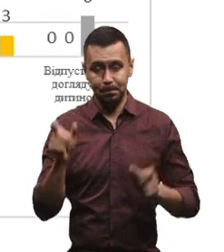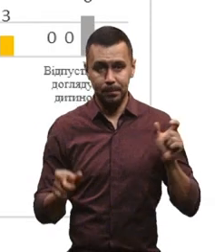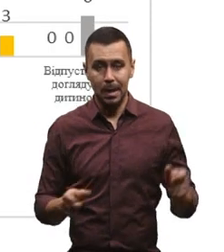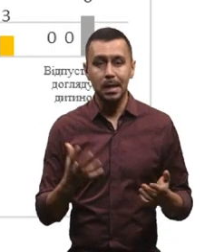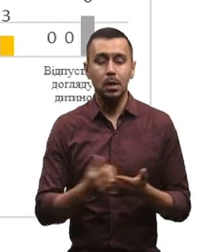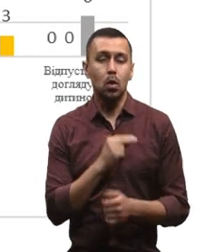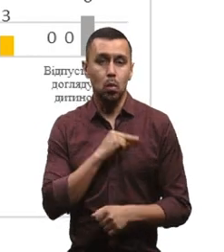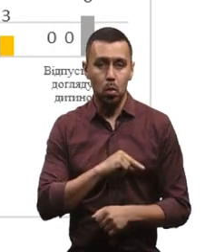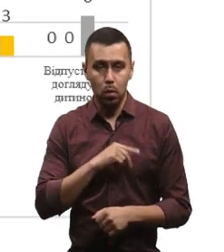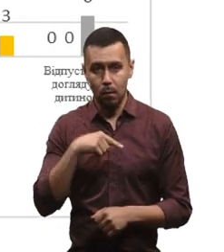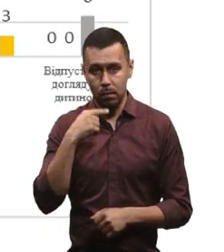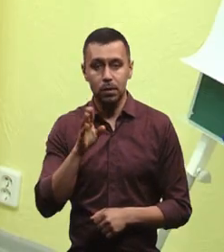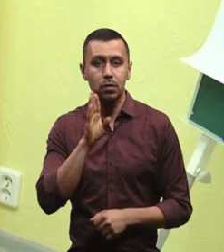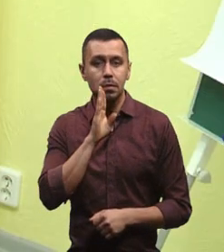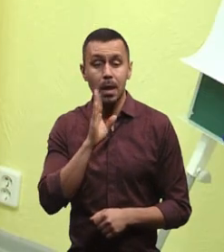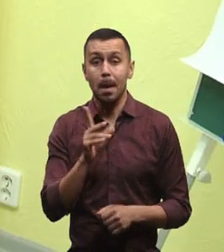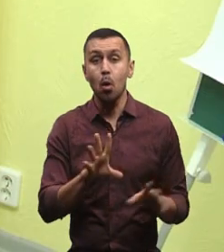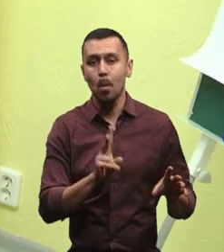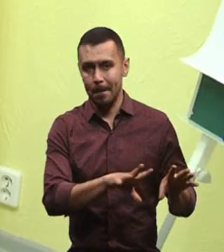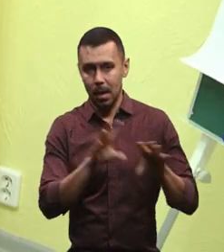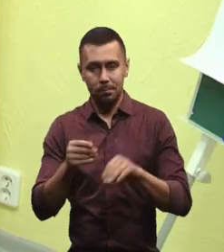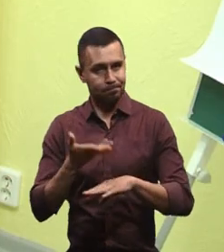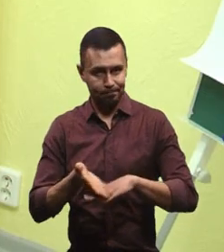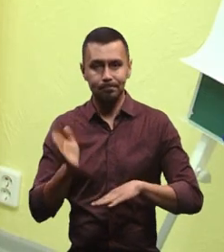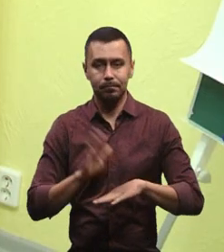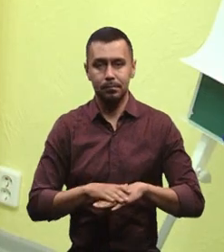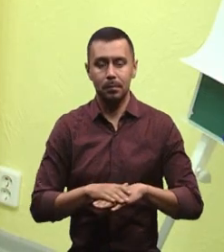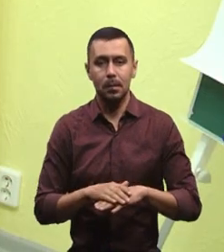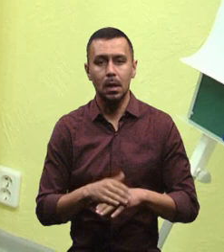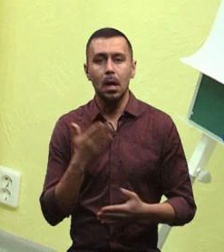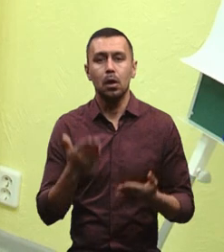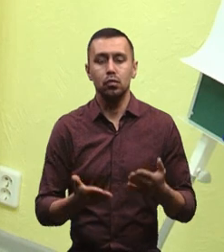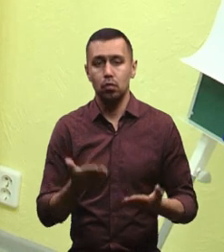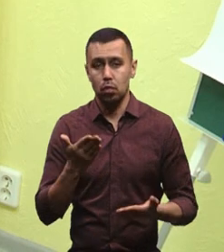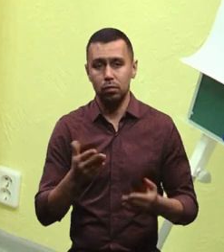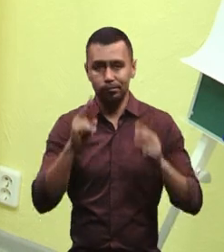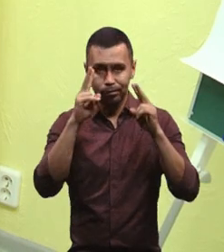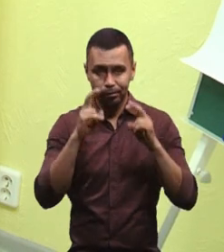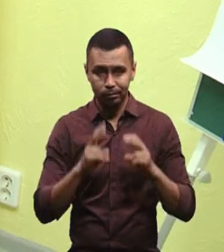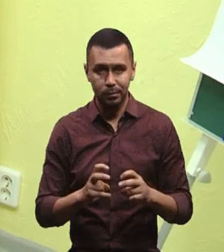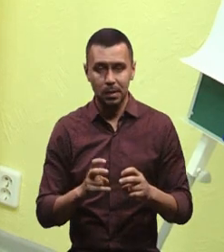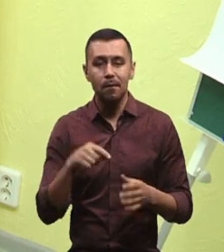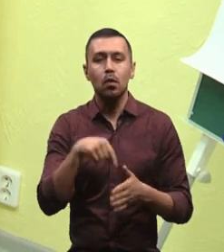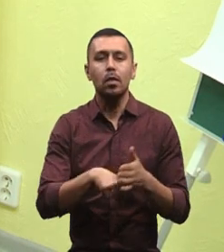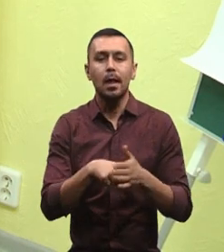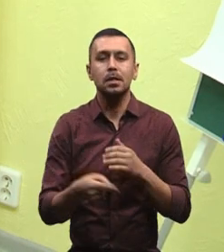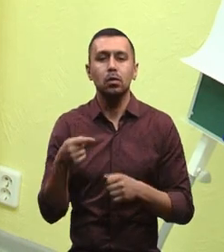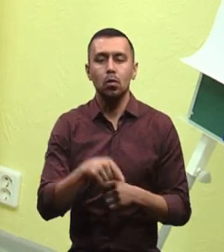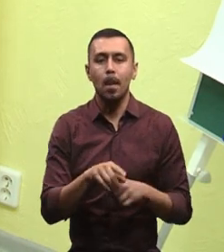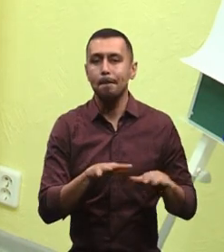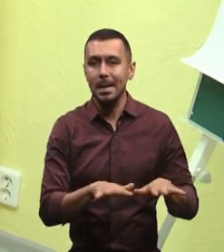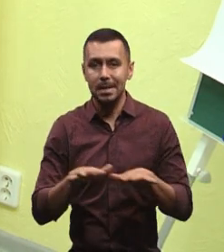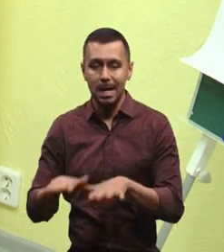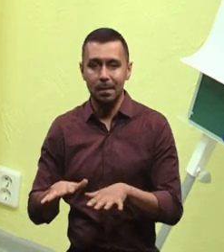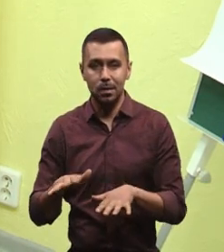роботу, каже Тетяна Баєва, жінкам, які переїхали, складніше. Якщо аналізувати в контексті того місцеві